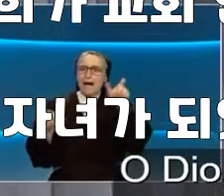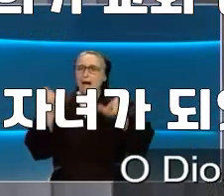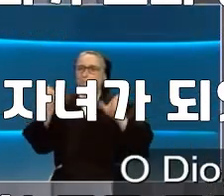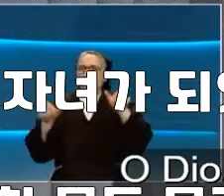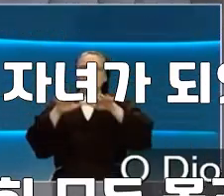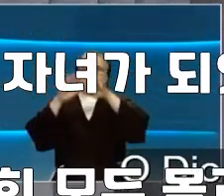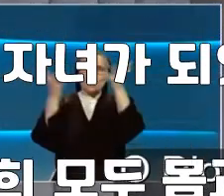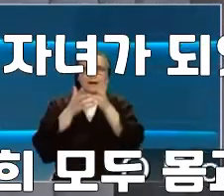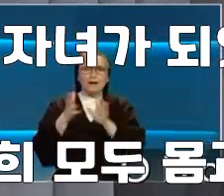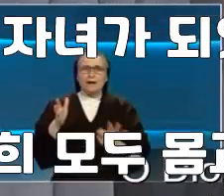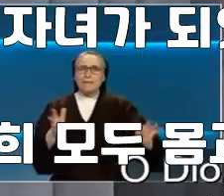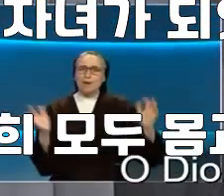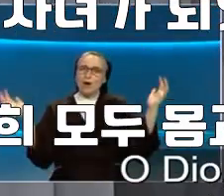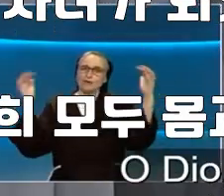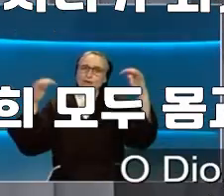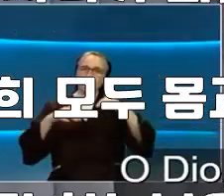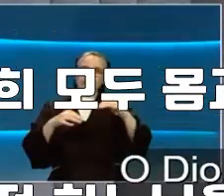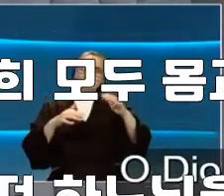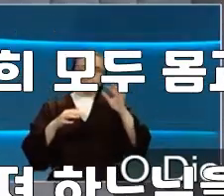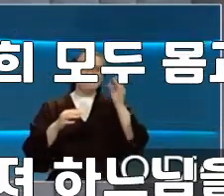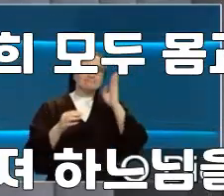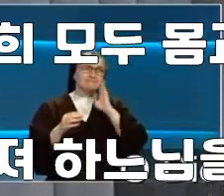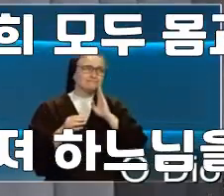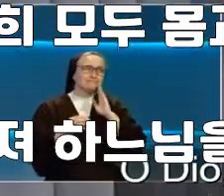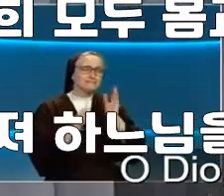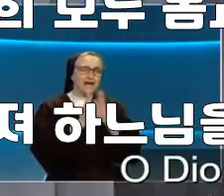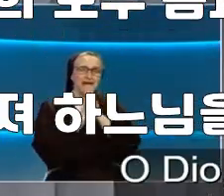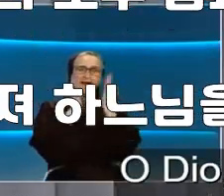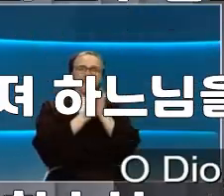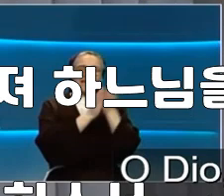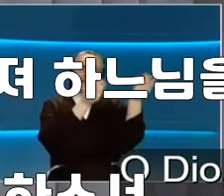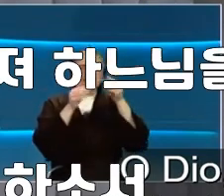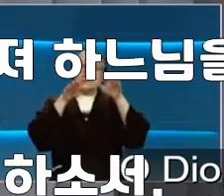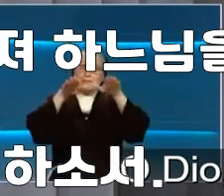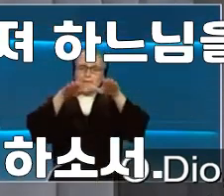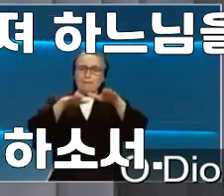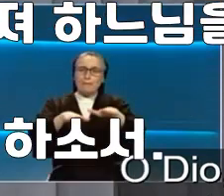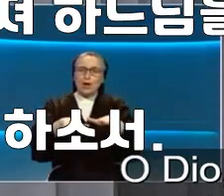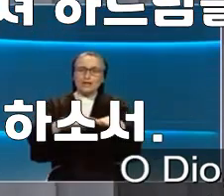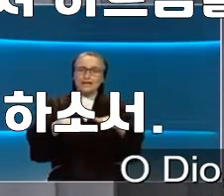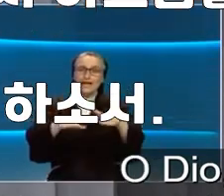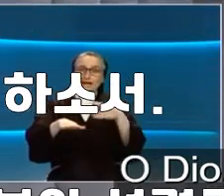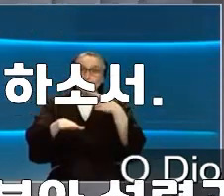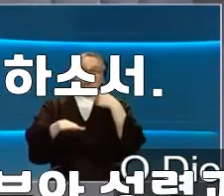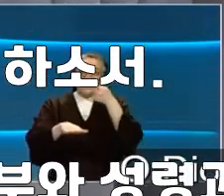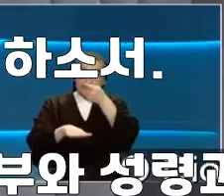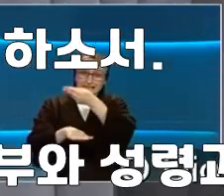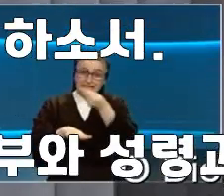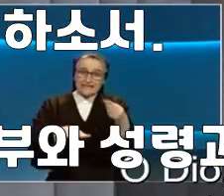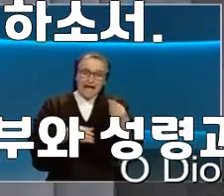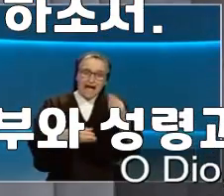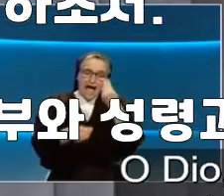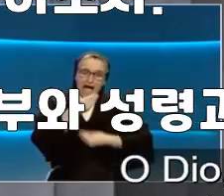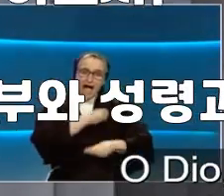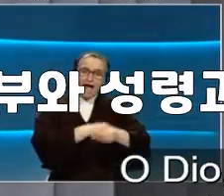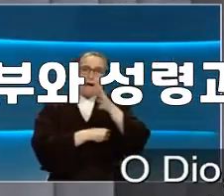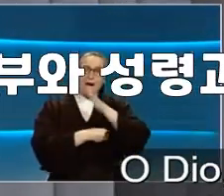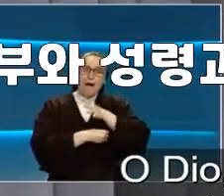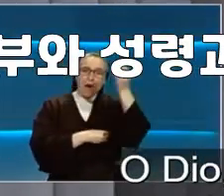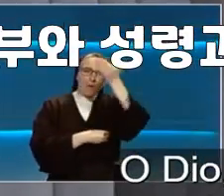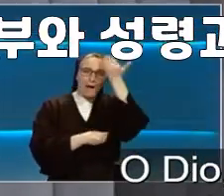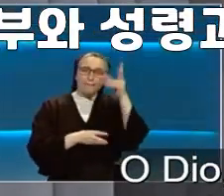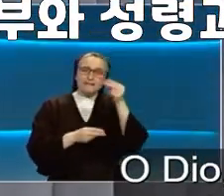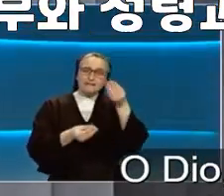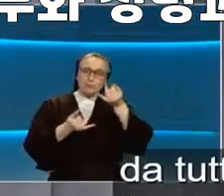propitius, ut quos aquo baptismatis abluis, continua protezione tue aris.